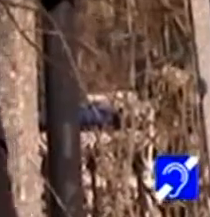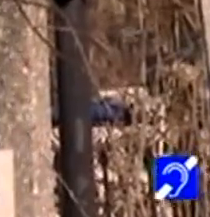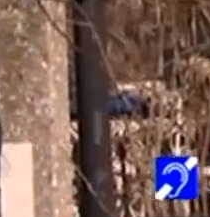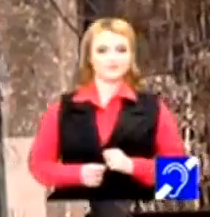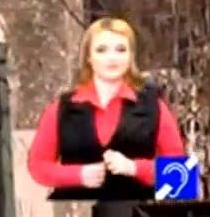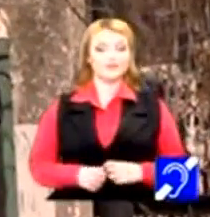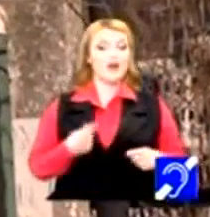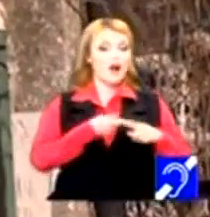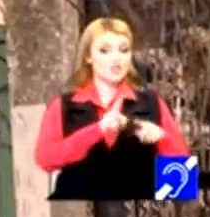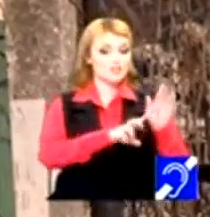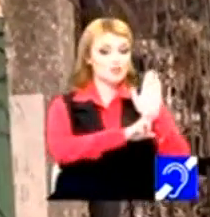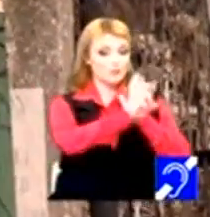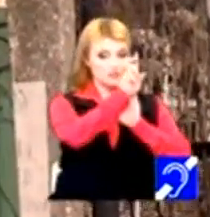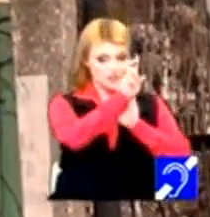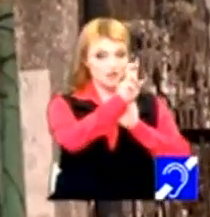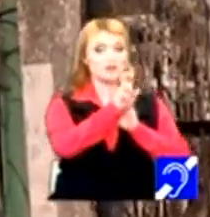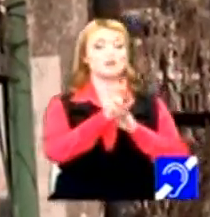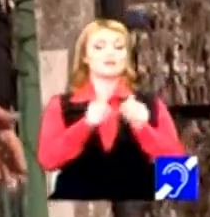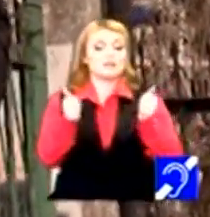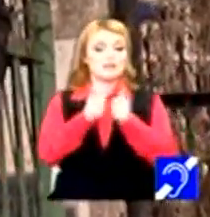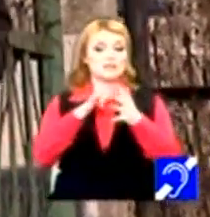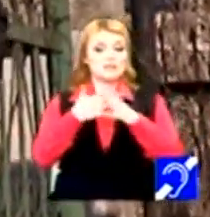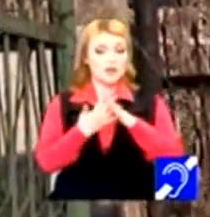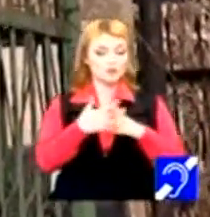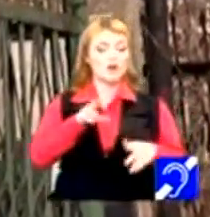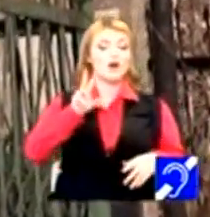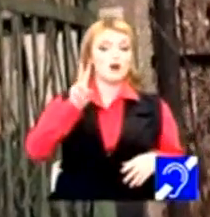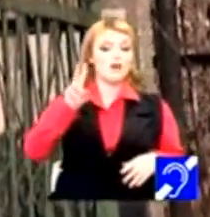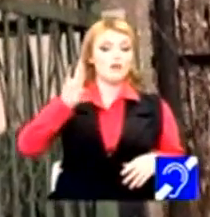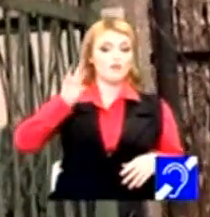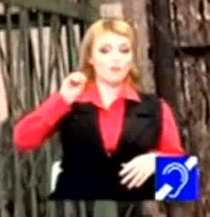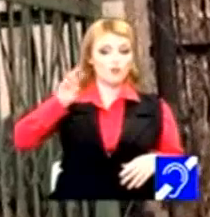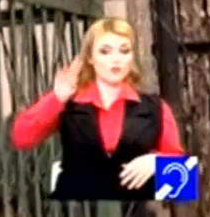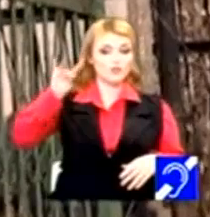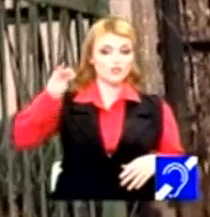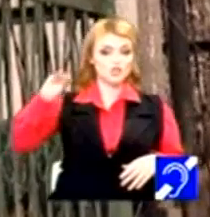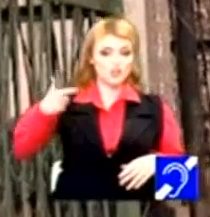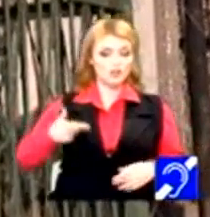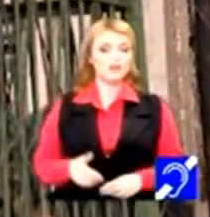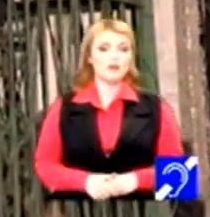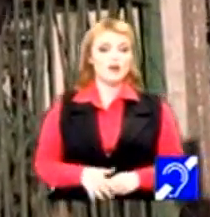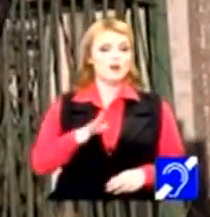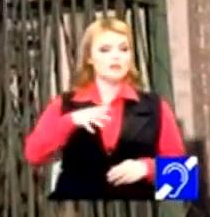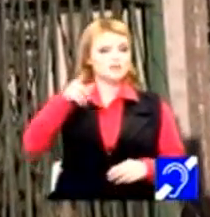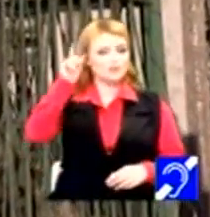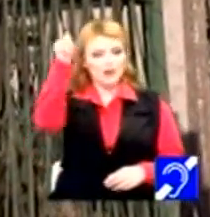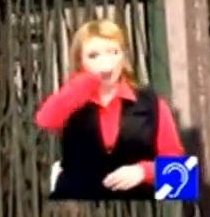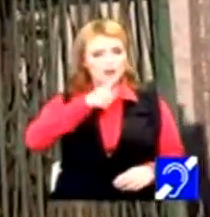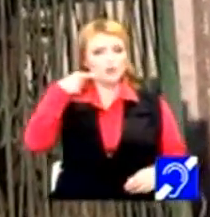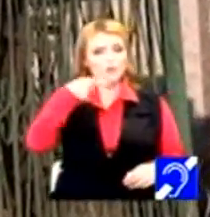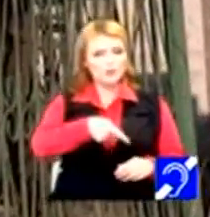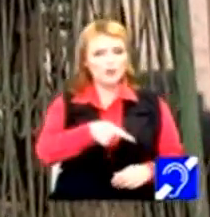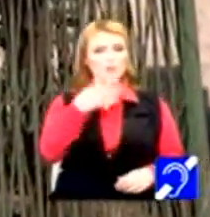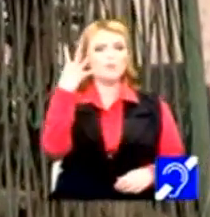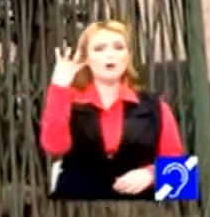Această biserică din marginea satului Vorniceni reprezintă o adevărată bijuterie arhitecturală. Datează din anii 1400 și a